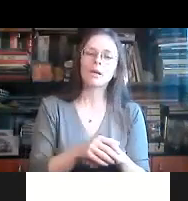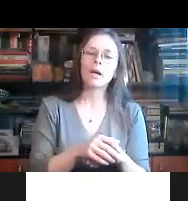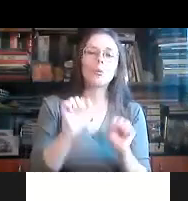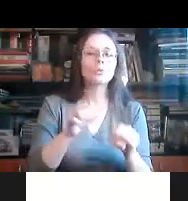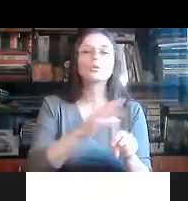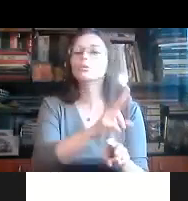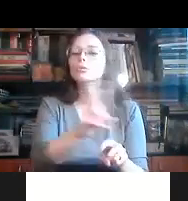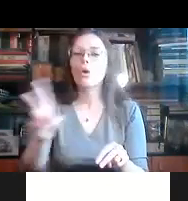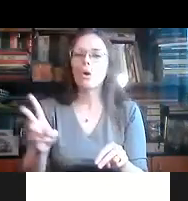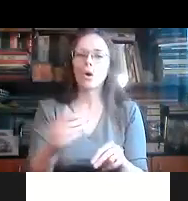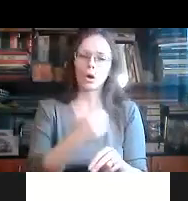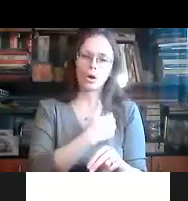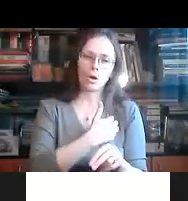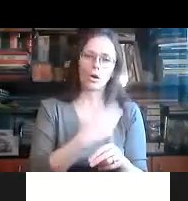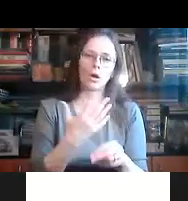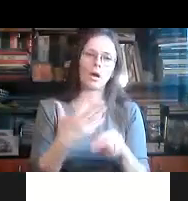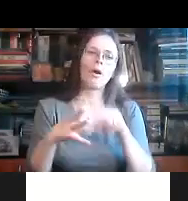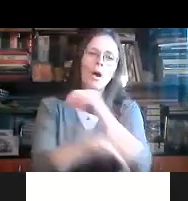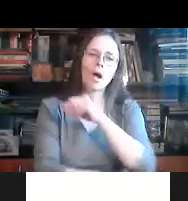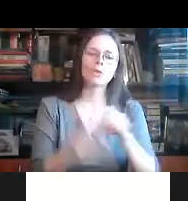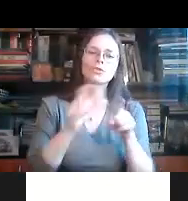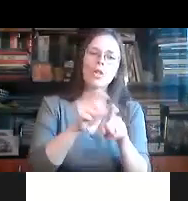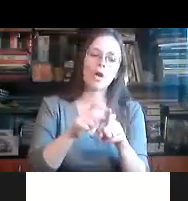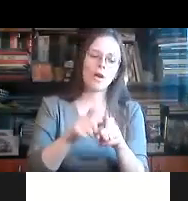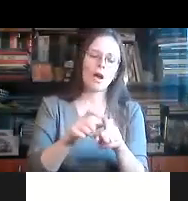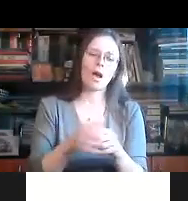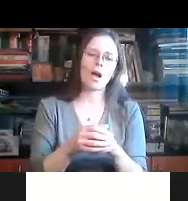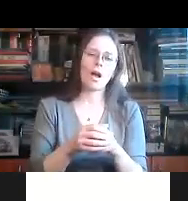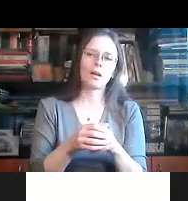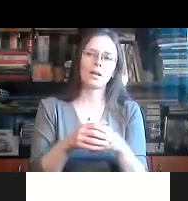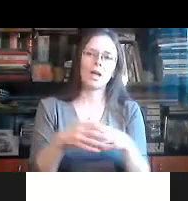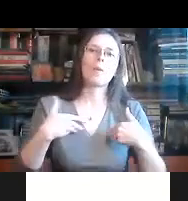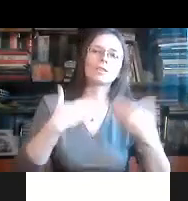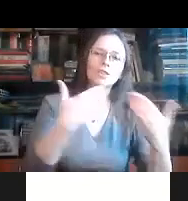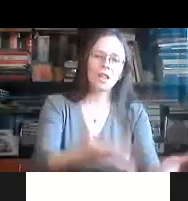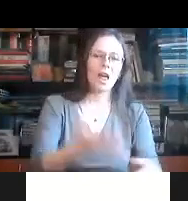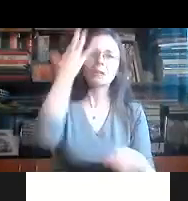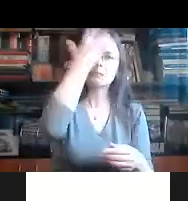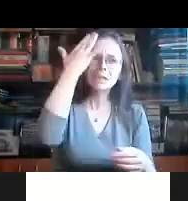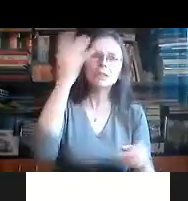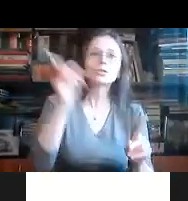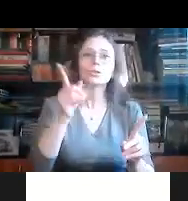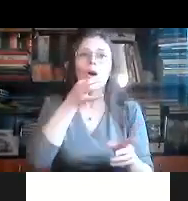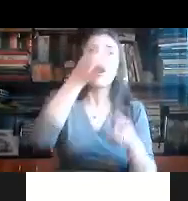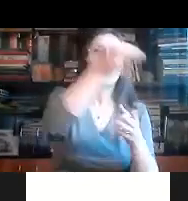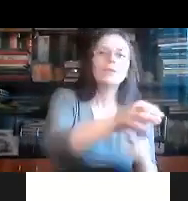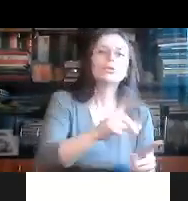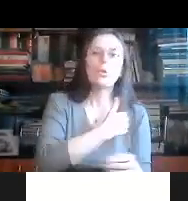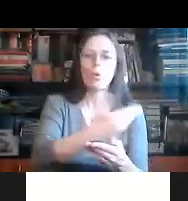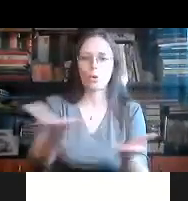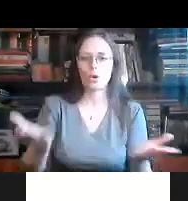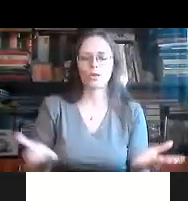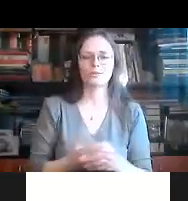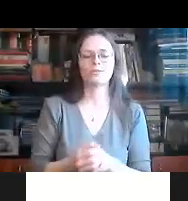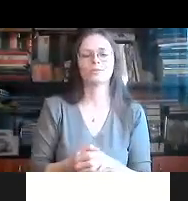последние реплики, мысли, вдруг что-то у кого-то родилось в голове и хотелось бы поделиться? Вот,